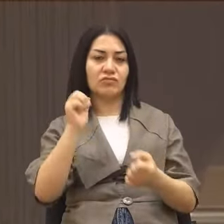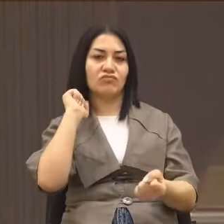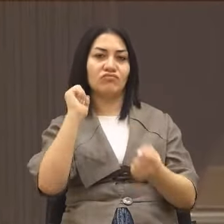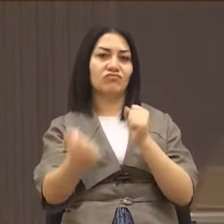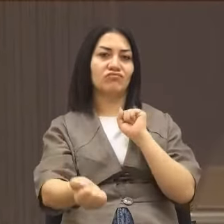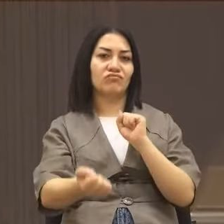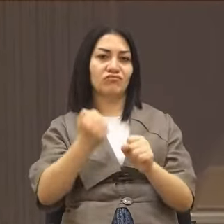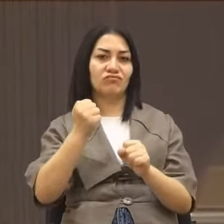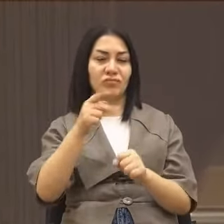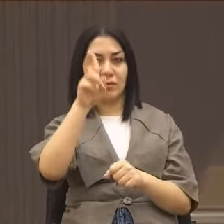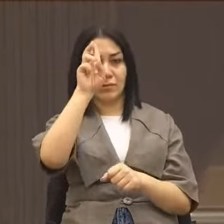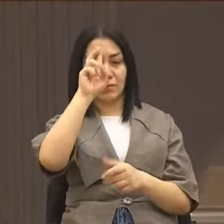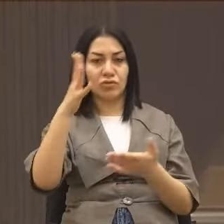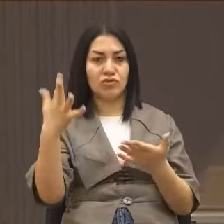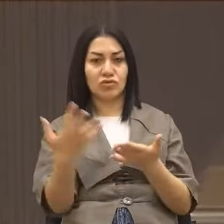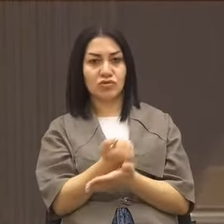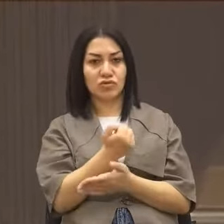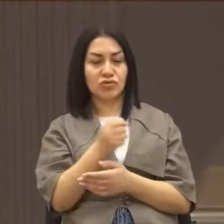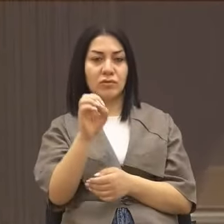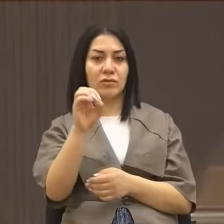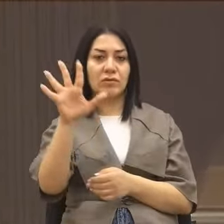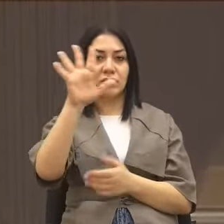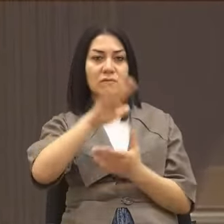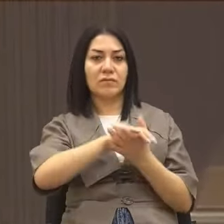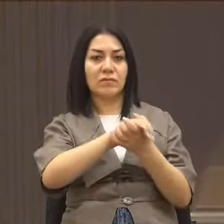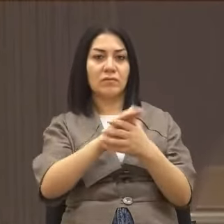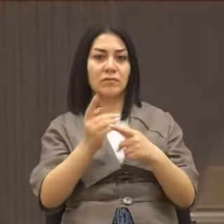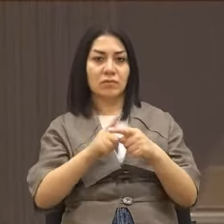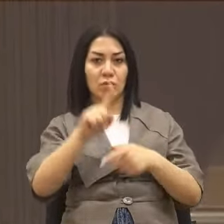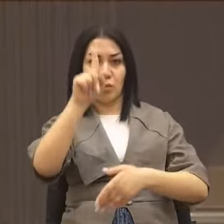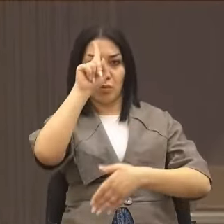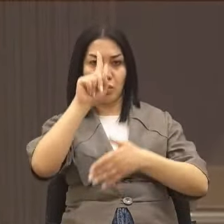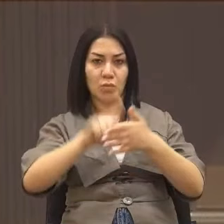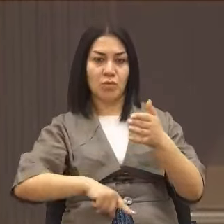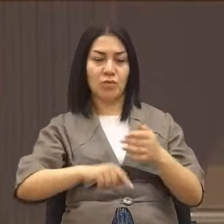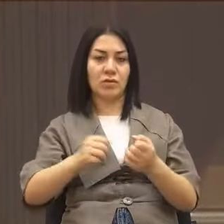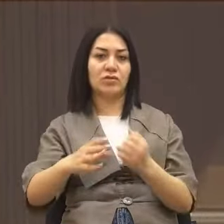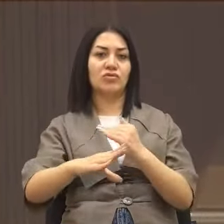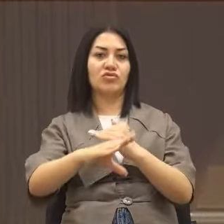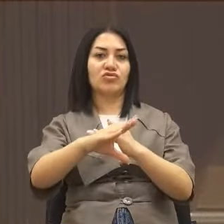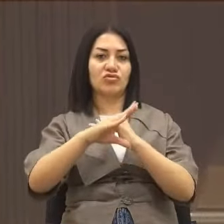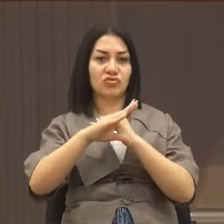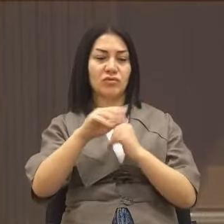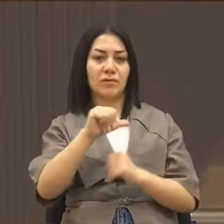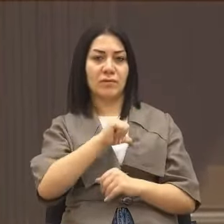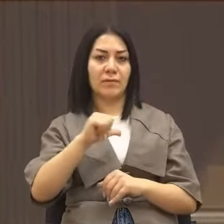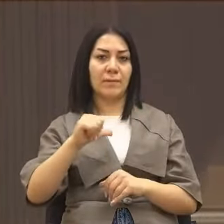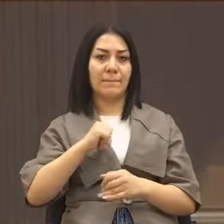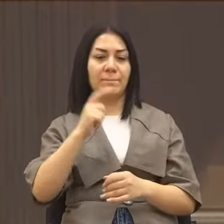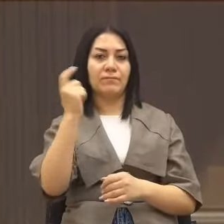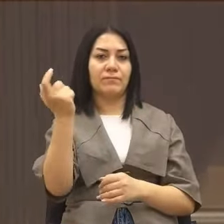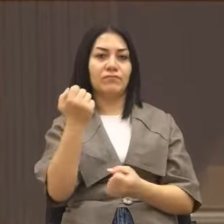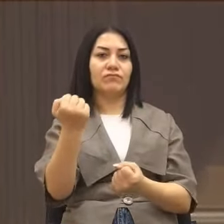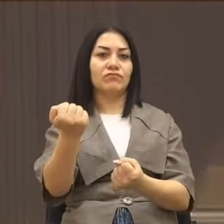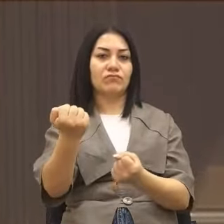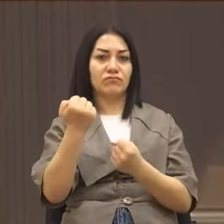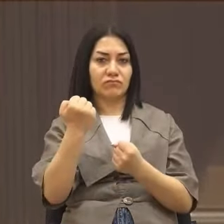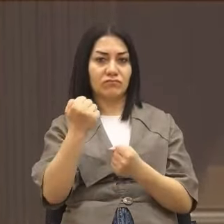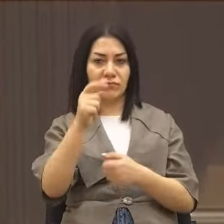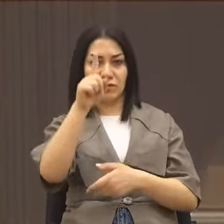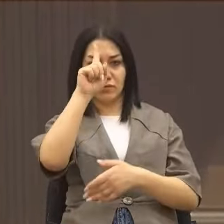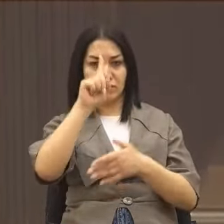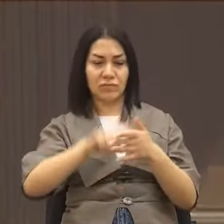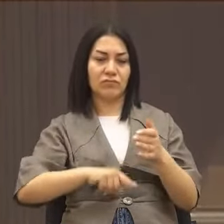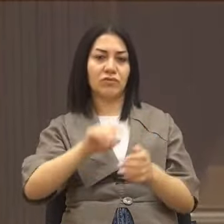դաշնակիցներ։ Եվրամիությունը որպես հուսալի դաշնակից, մեր ինքնիշխանության հանձնառու կառույց, համոզված եմ իր